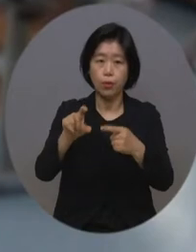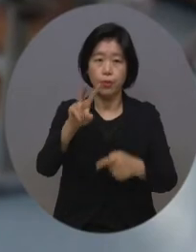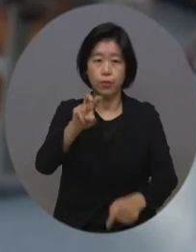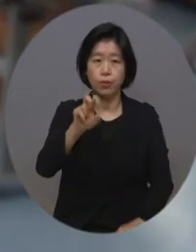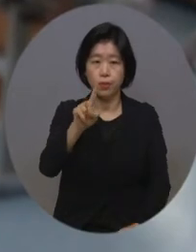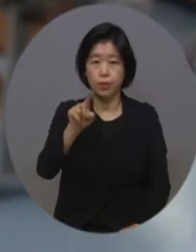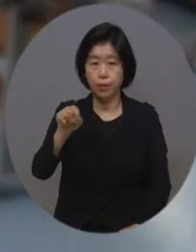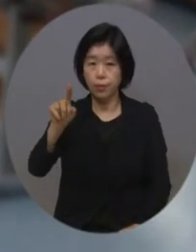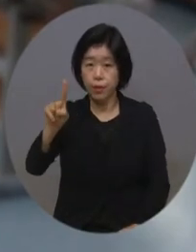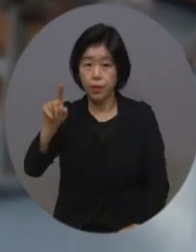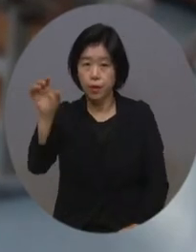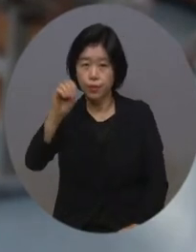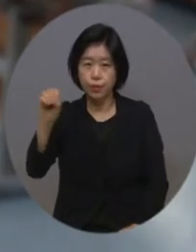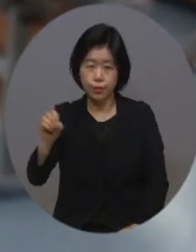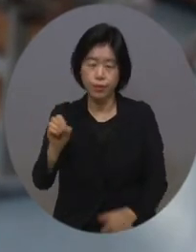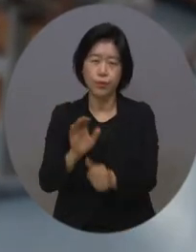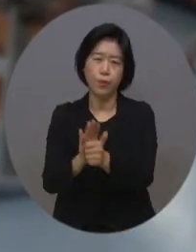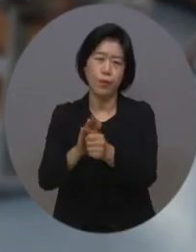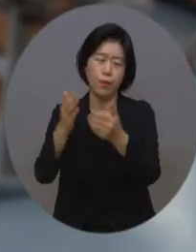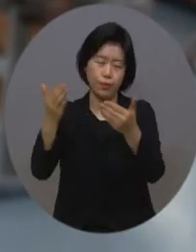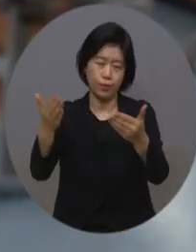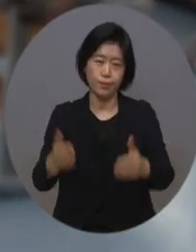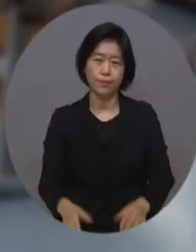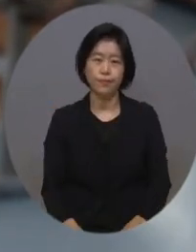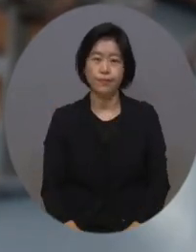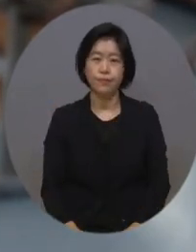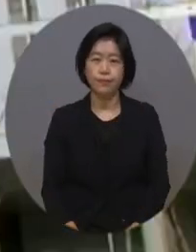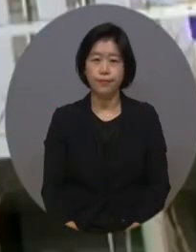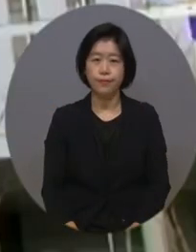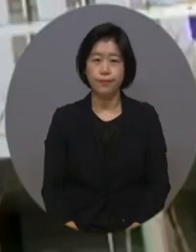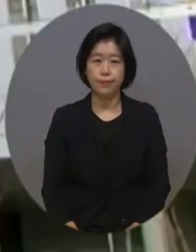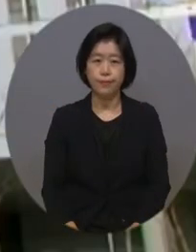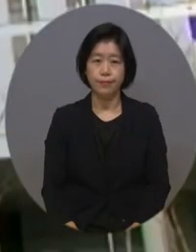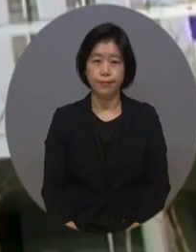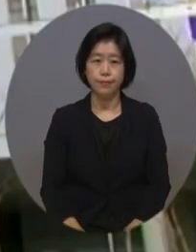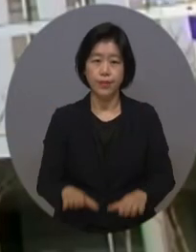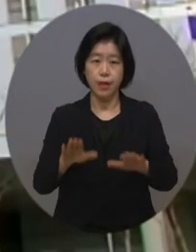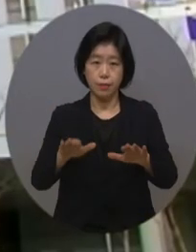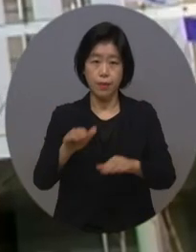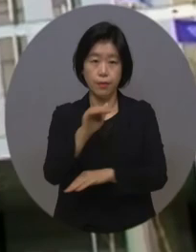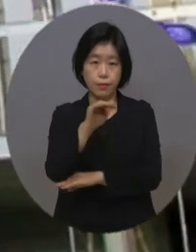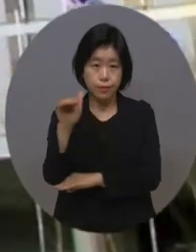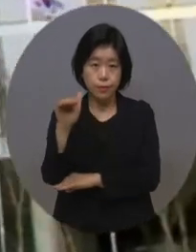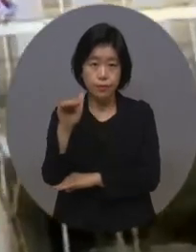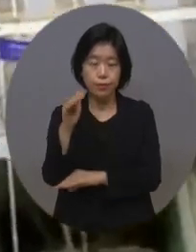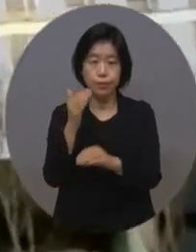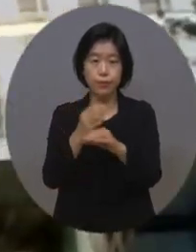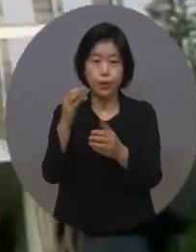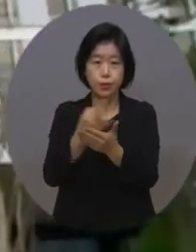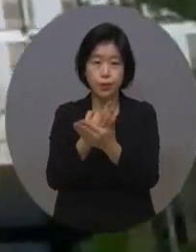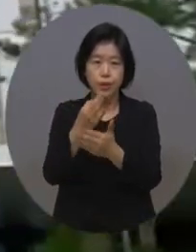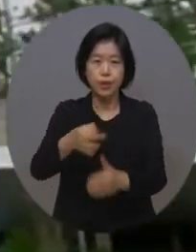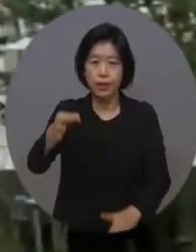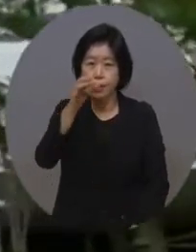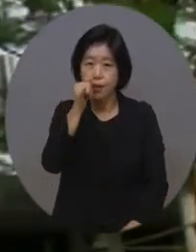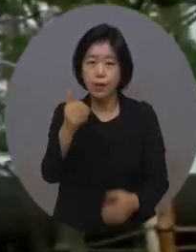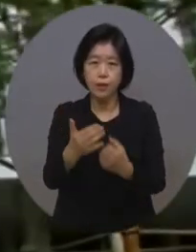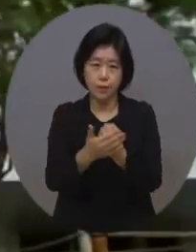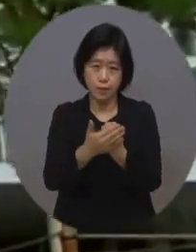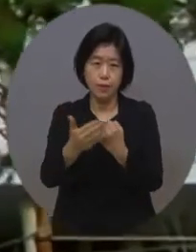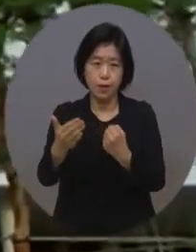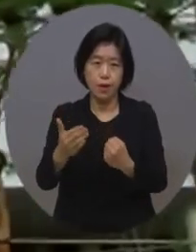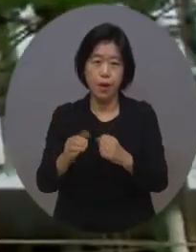등 촘촘한 지원책 마련에 나설 방침입니다 이번 기준 중위소득 인상으로 복지부 건 덕 철 장관은